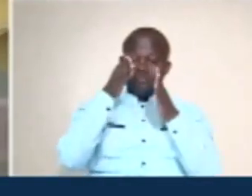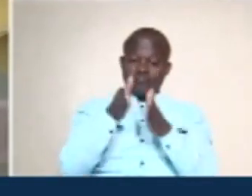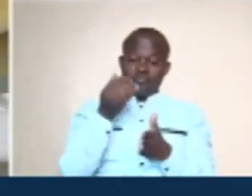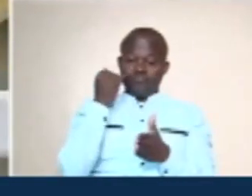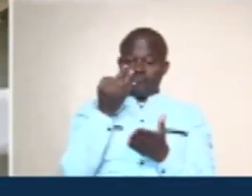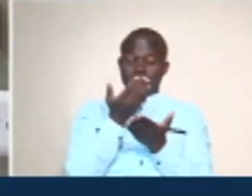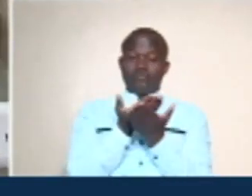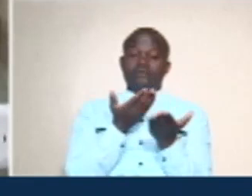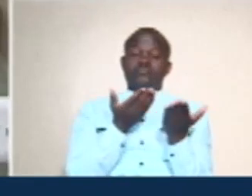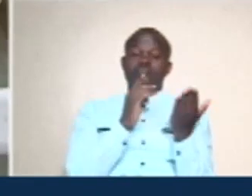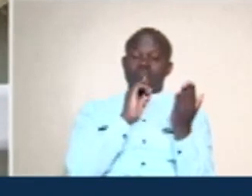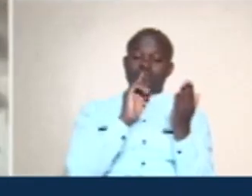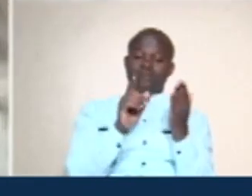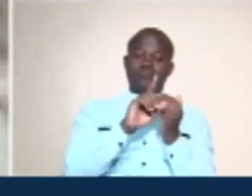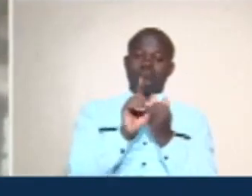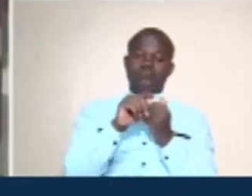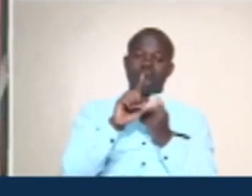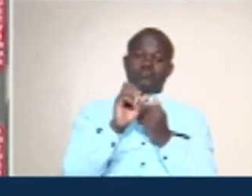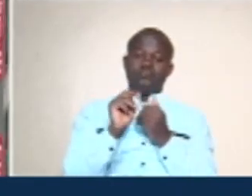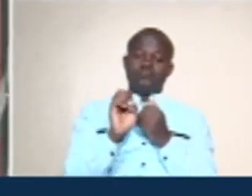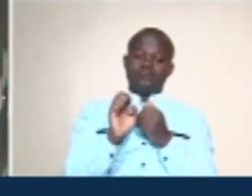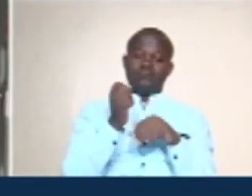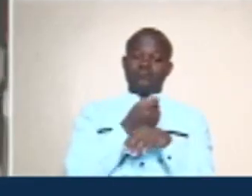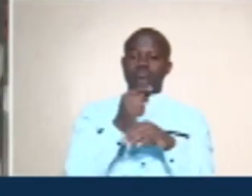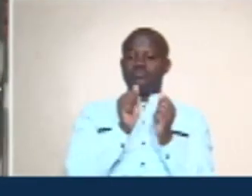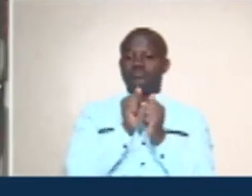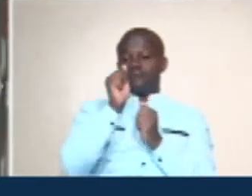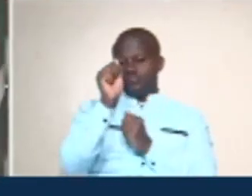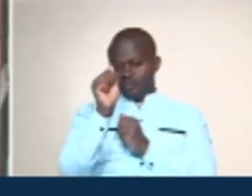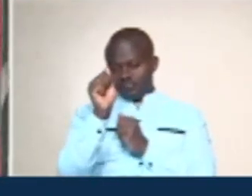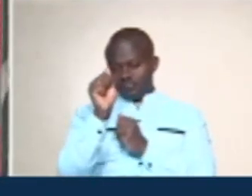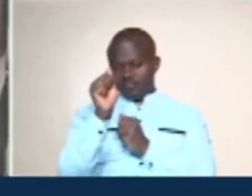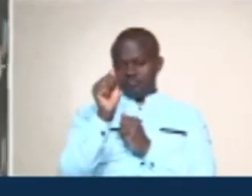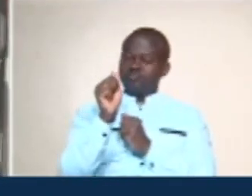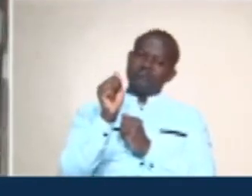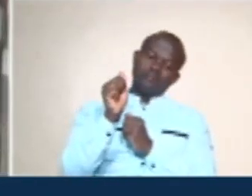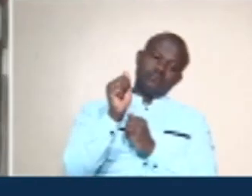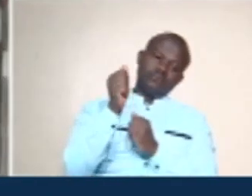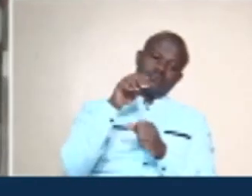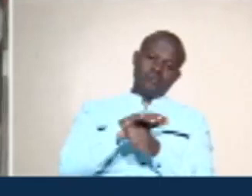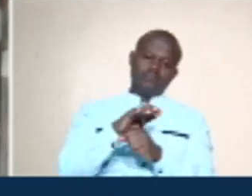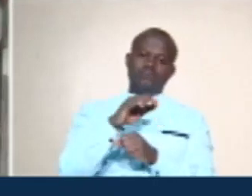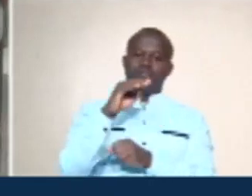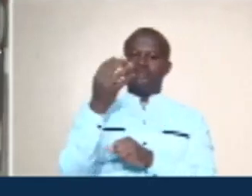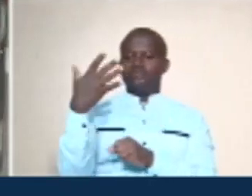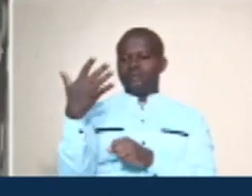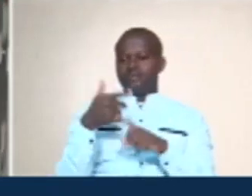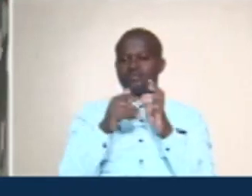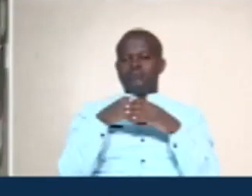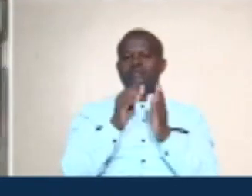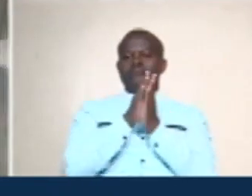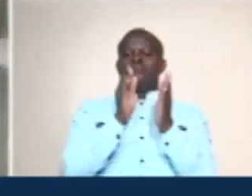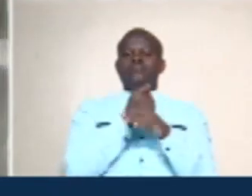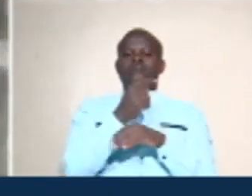yasabye komande ahangaha kuri Zipline ni minota 15 ndetse yaba myinshi ikaba 45, ariko muri rusange ni